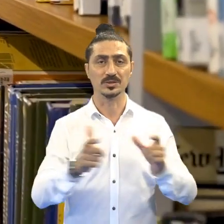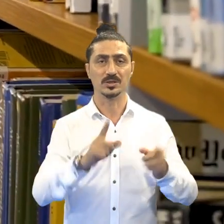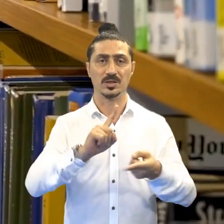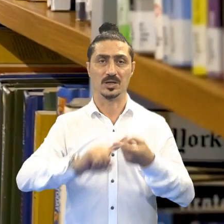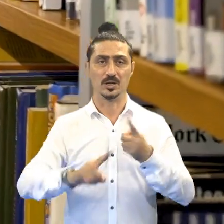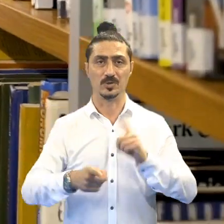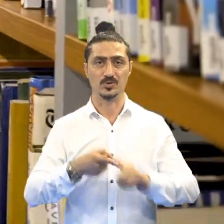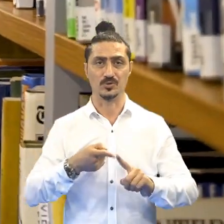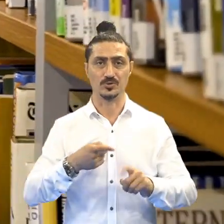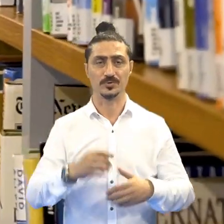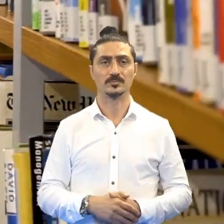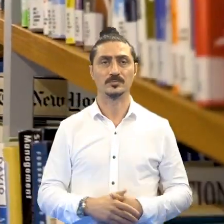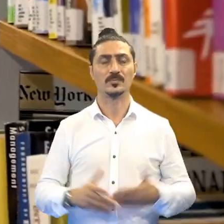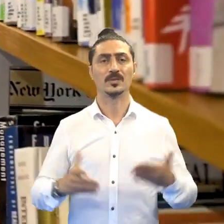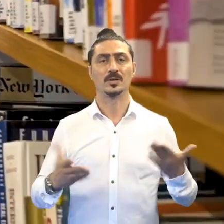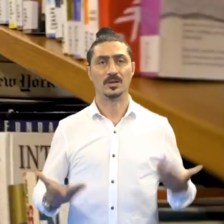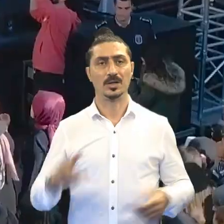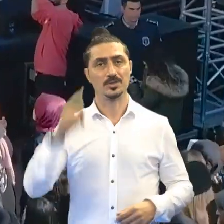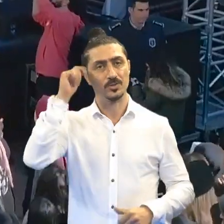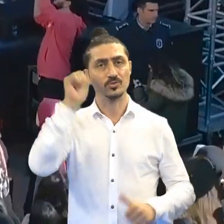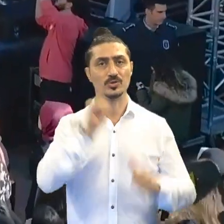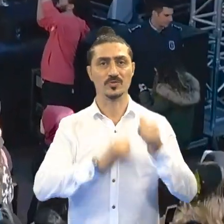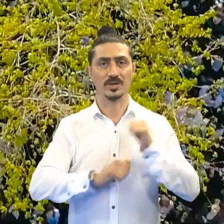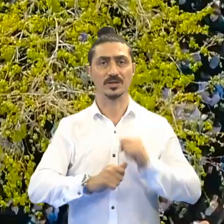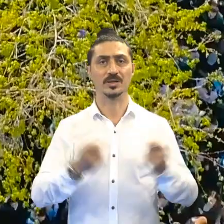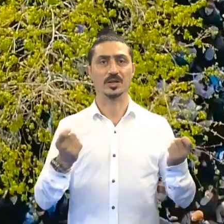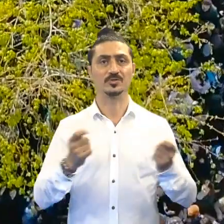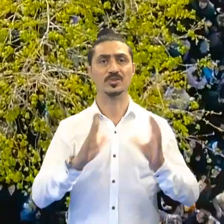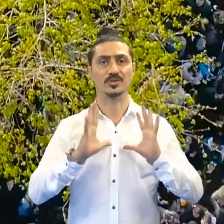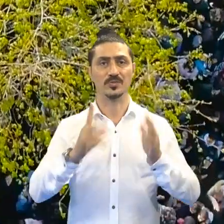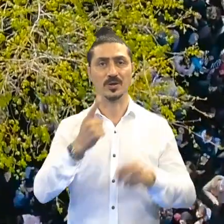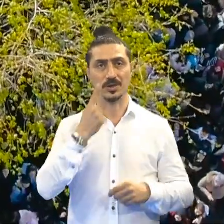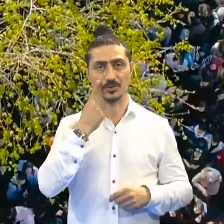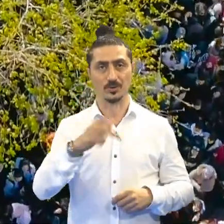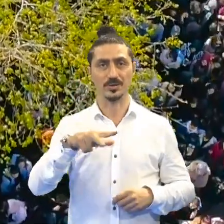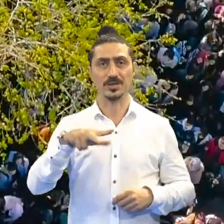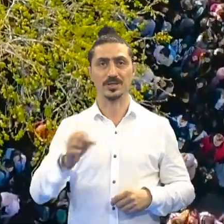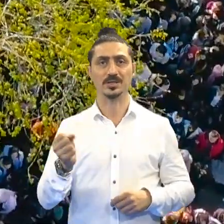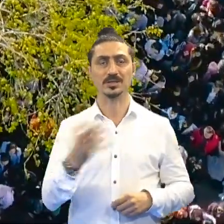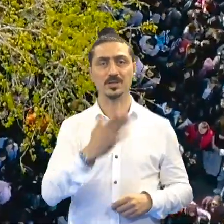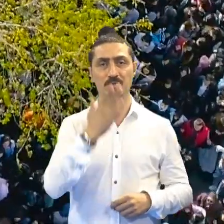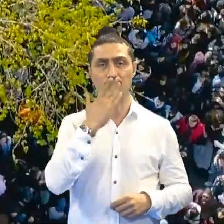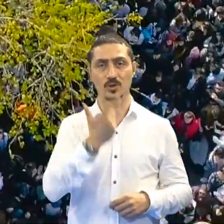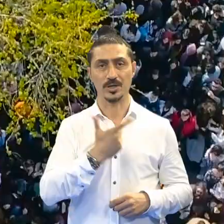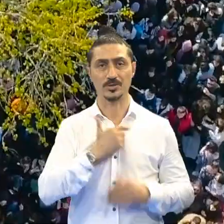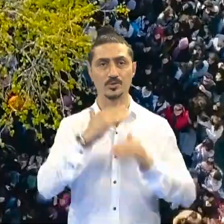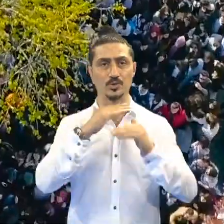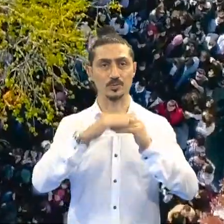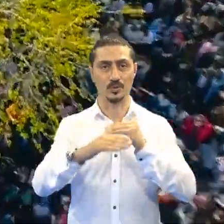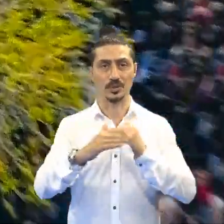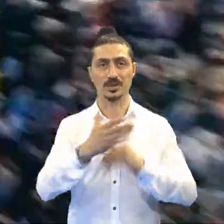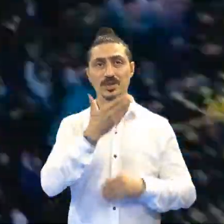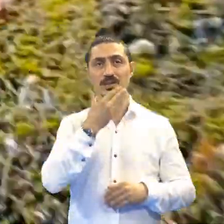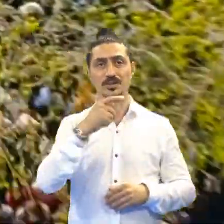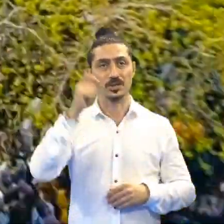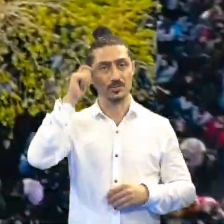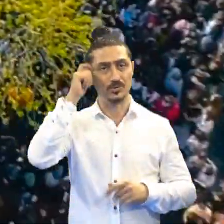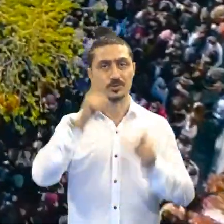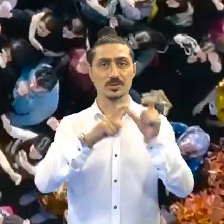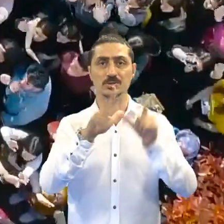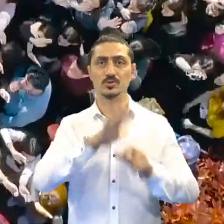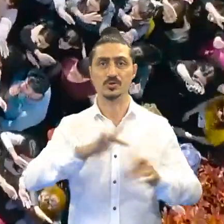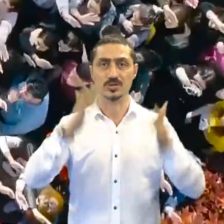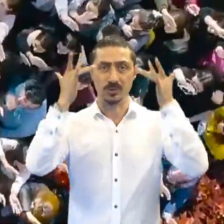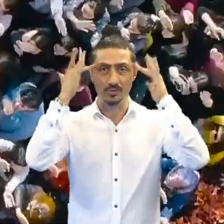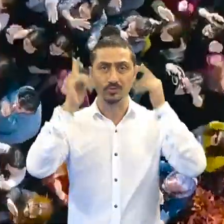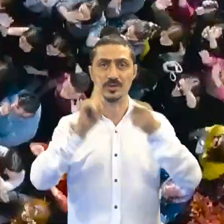öteye taşımayı amaçlıyoruz. Ayrıca Üsküdar Üniversitesi'nde aktif şekilde faaliyet gösteren 80'i aşkın öğrenci topluluğuyla